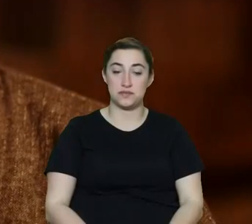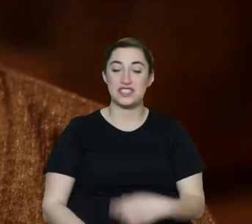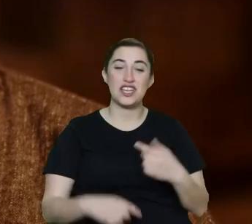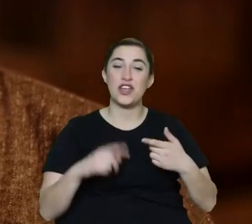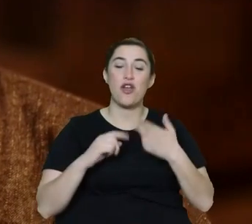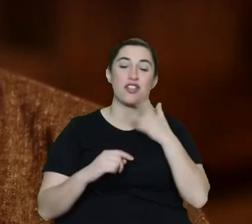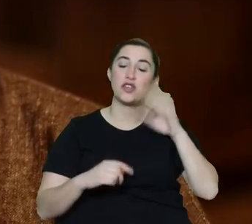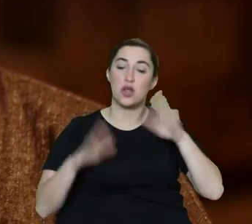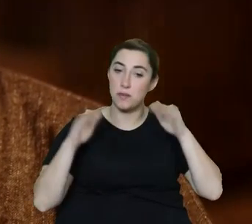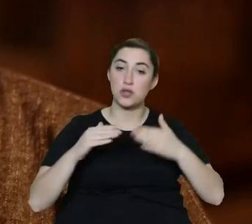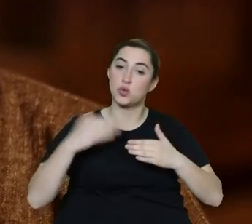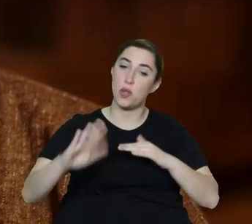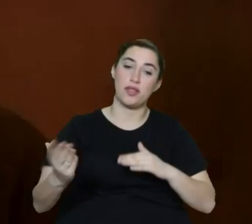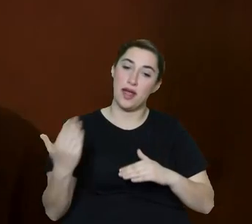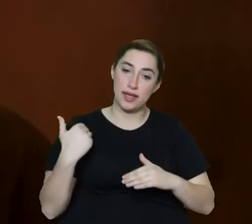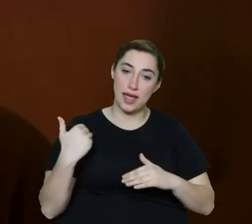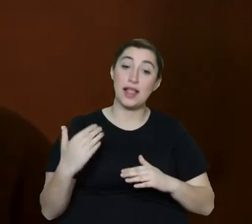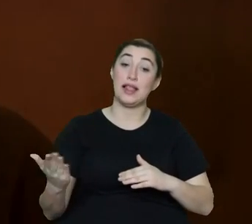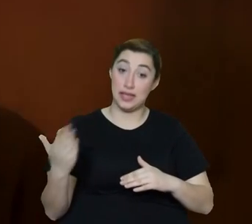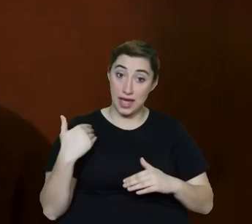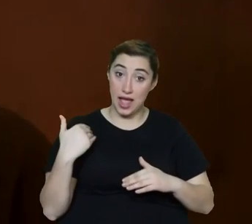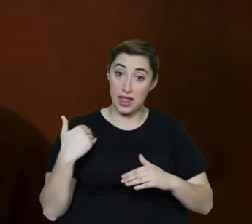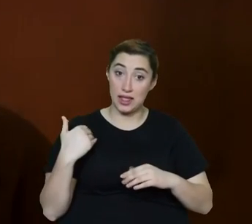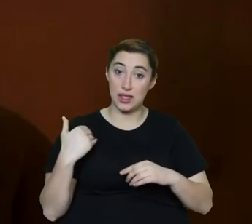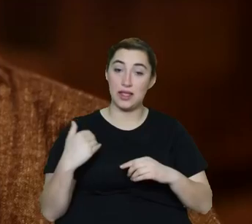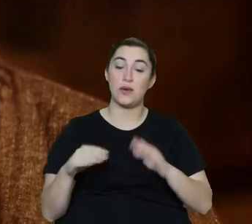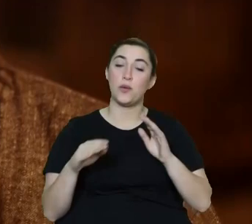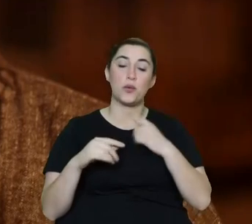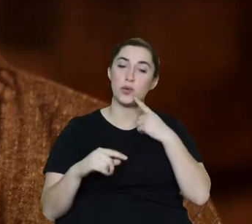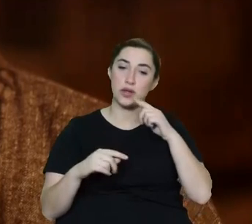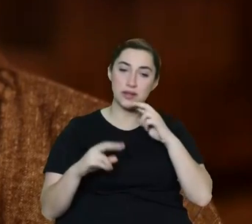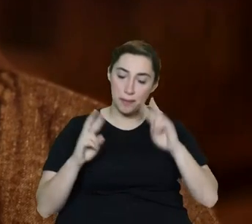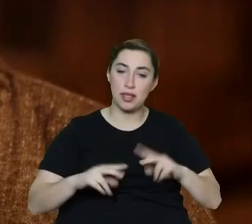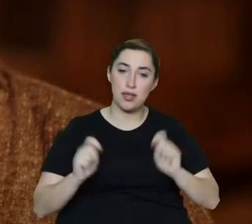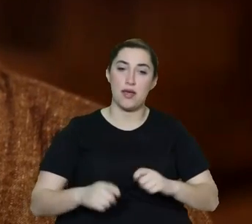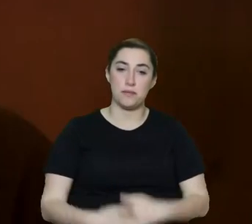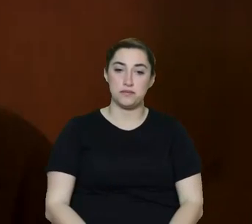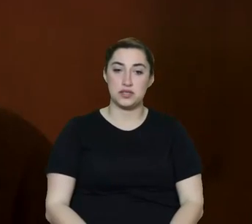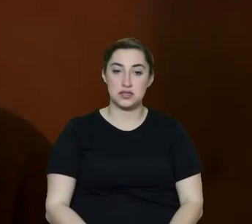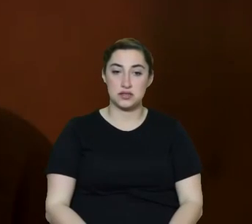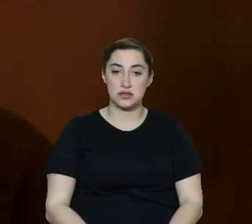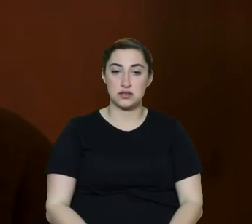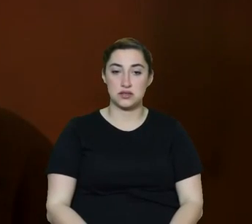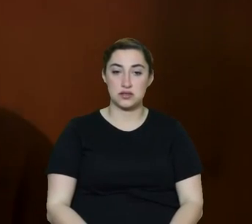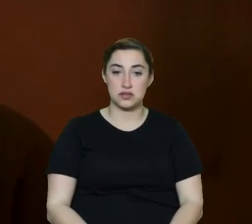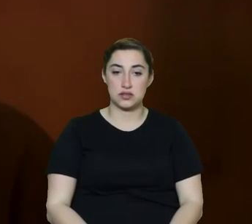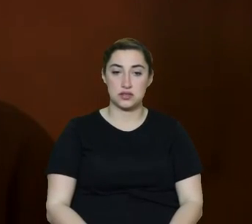İkindi namazının ardından gel. Gel, ver biatını. Yunus Temiç de gülümseyerek onayladı.